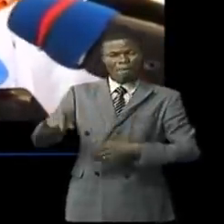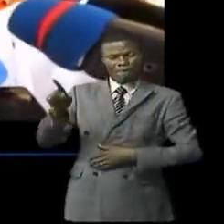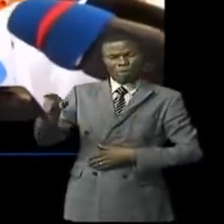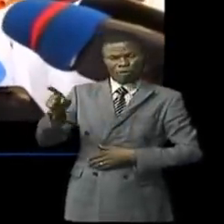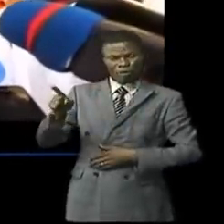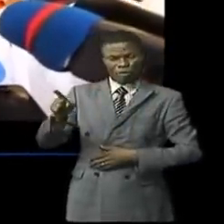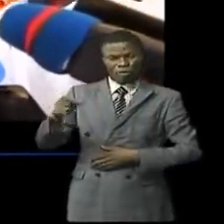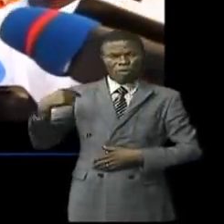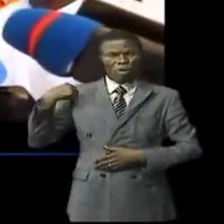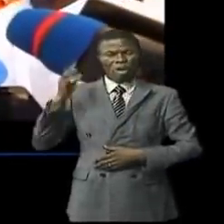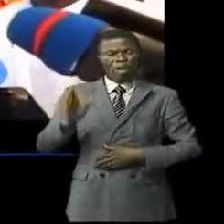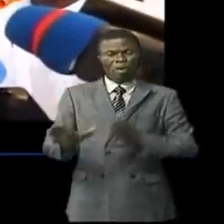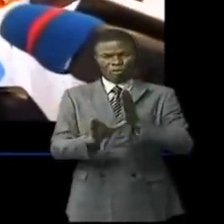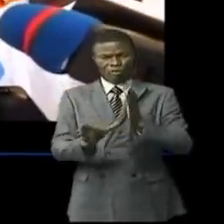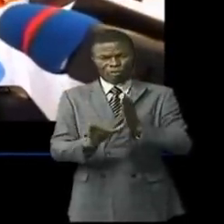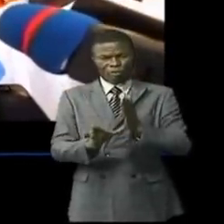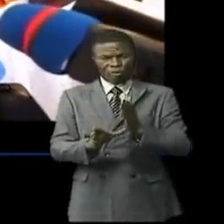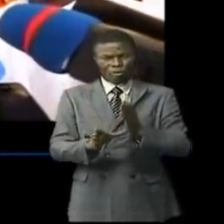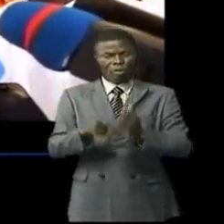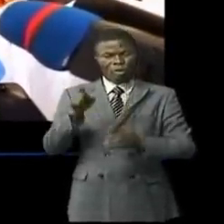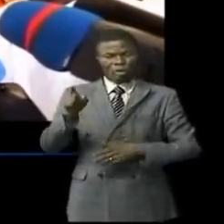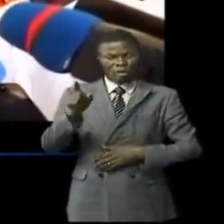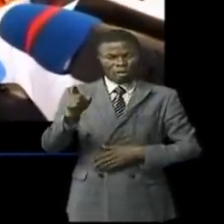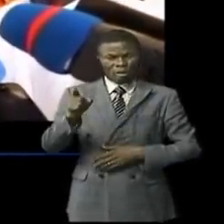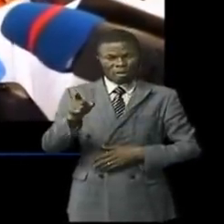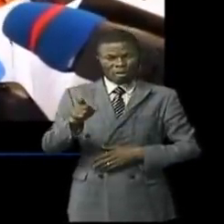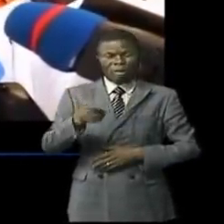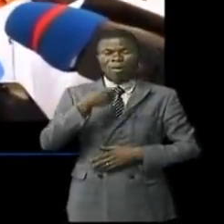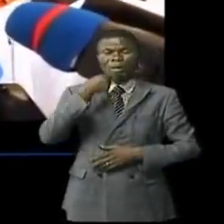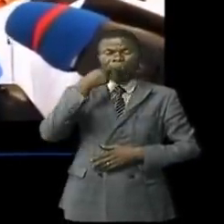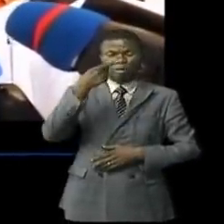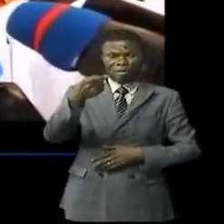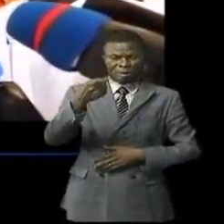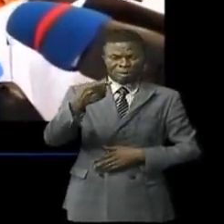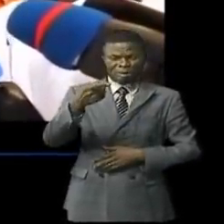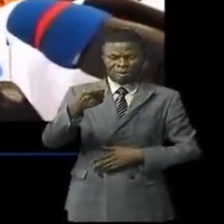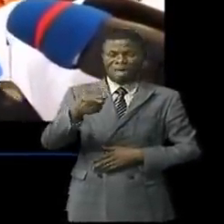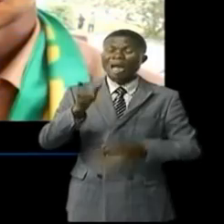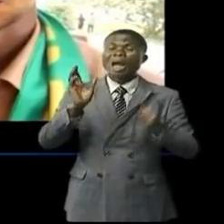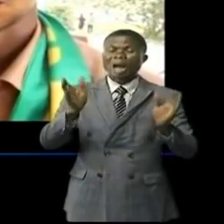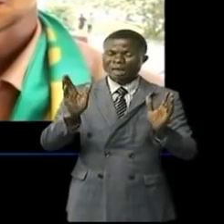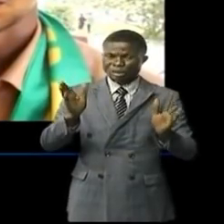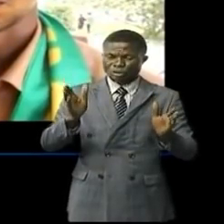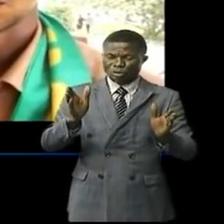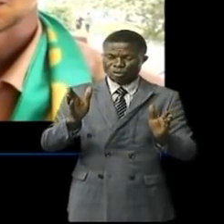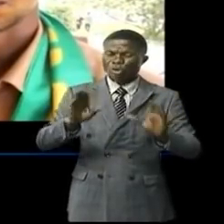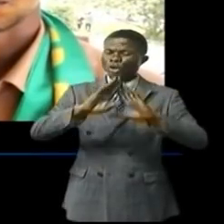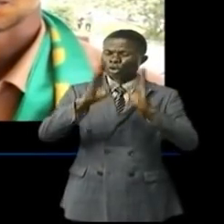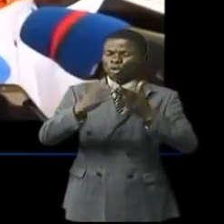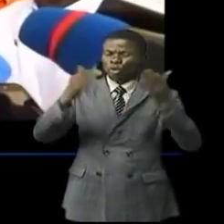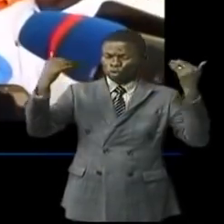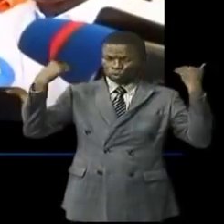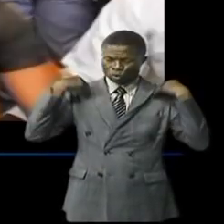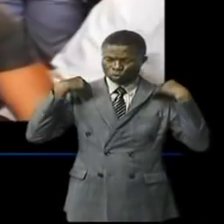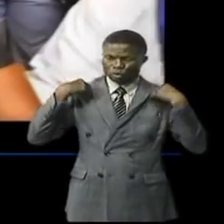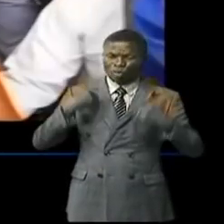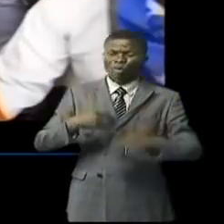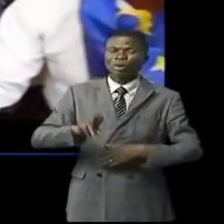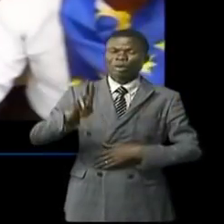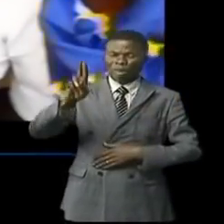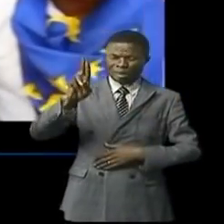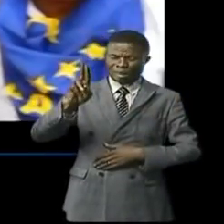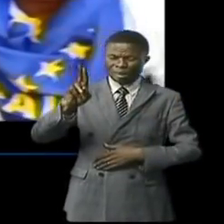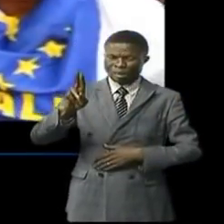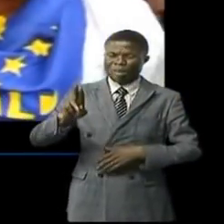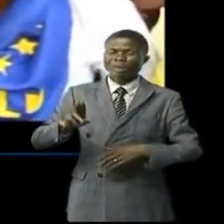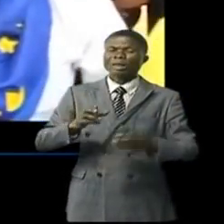le gouverneur intérimaire, Afani Idriss Mangala, par la bouche de ses collaborateurs et cadres au sein de l'Union sacrée et recadre